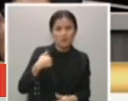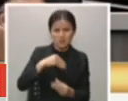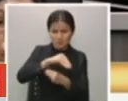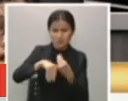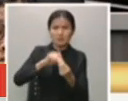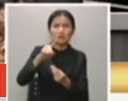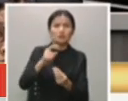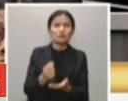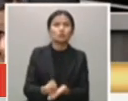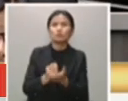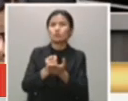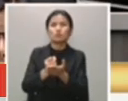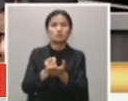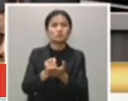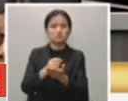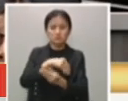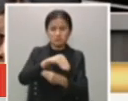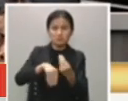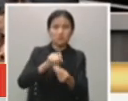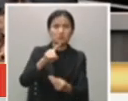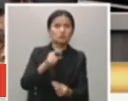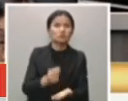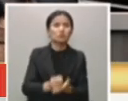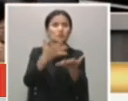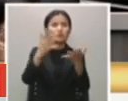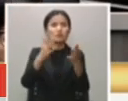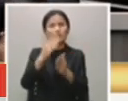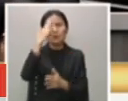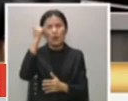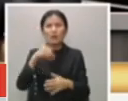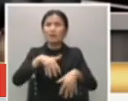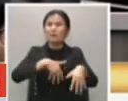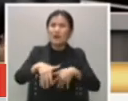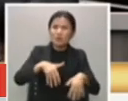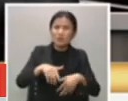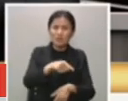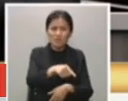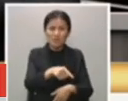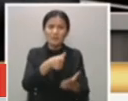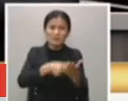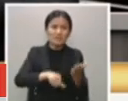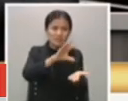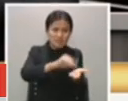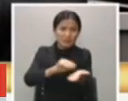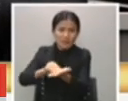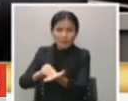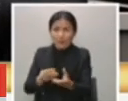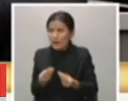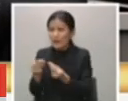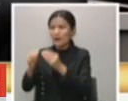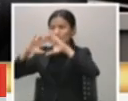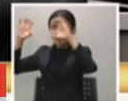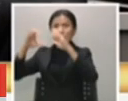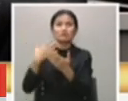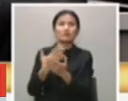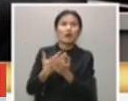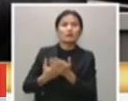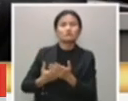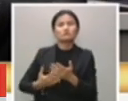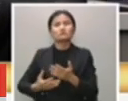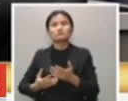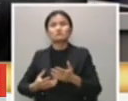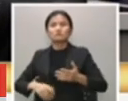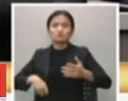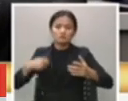ยครับเพราะไปดึงเงินจากประชาชนออกมาจากมือประชาชนเอามาให้ภาครัฐซึ่งใช้จ่ายอย่างไม่มีประสิทธิ